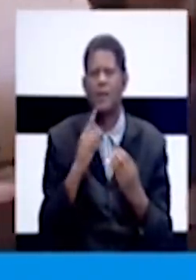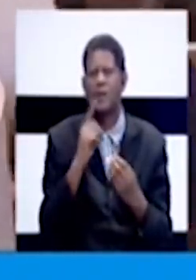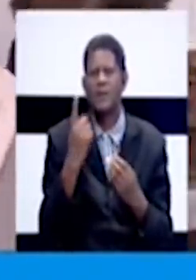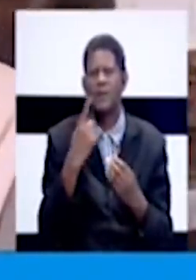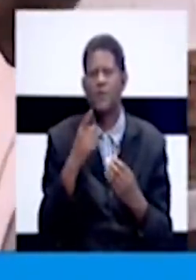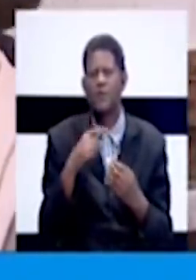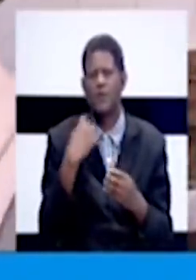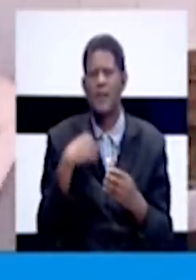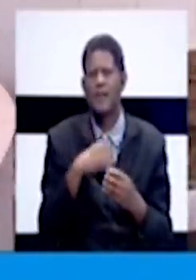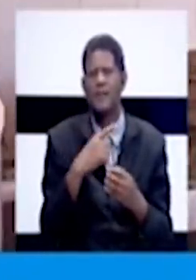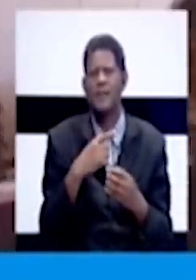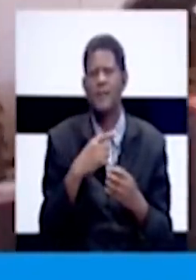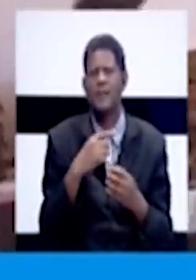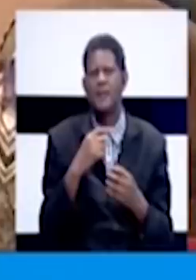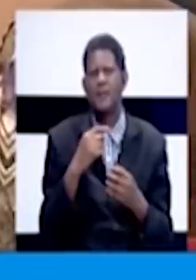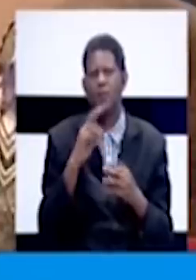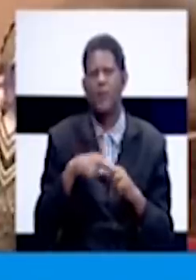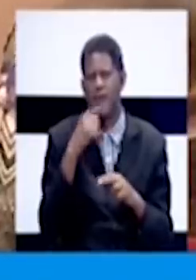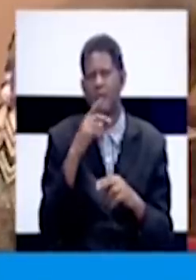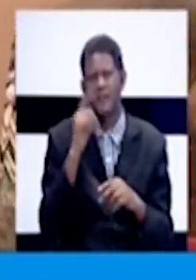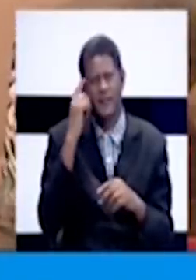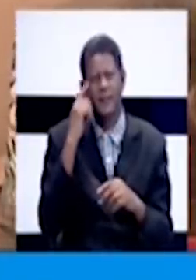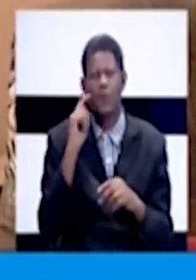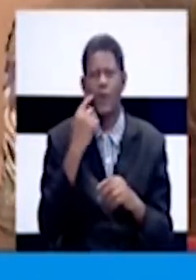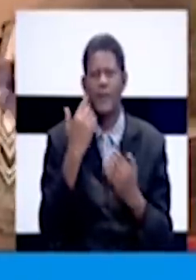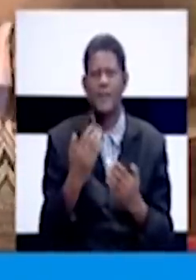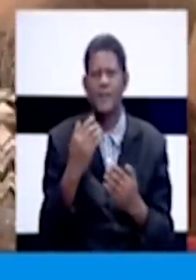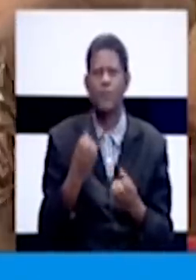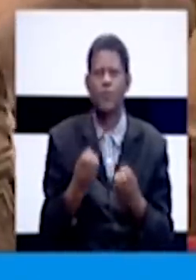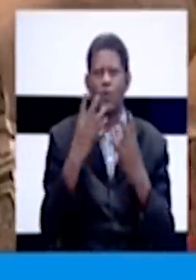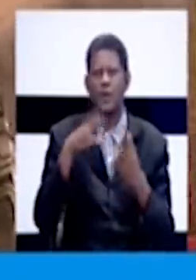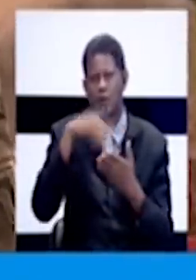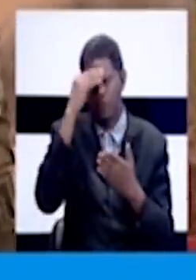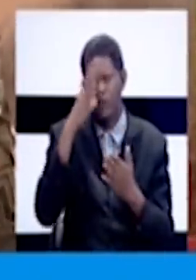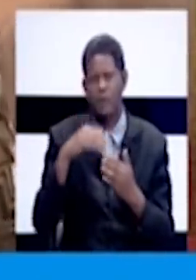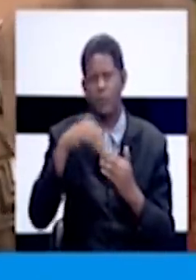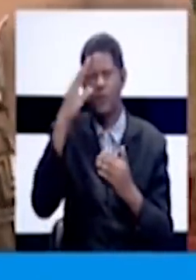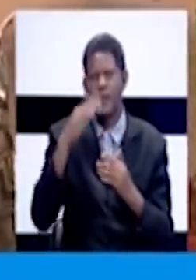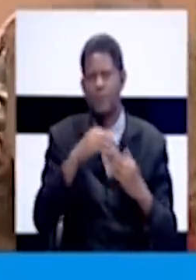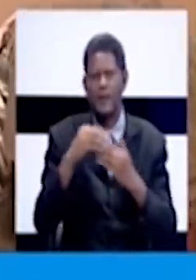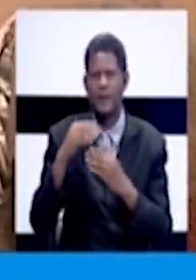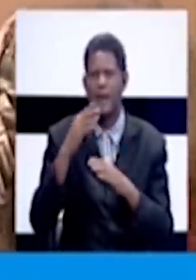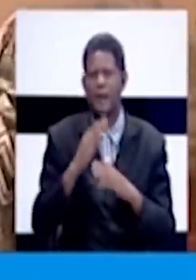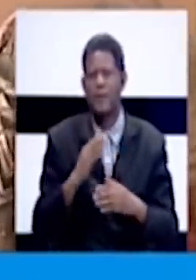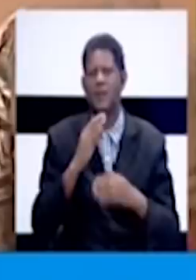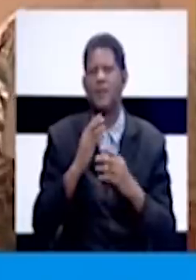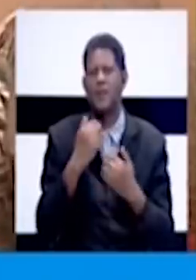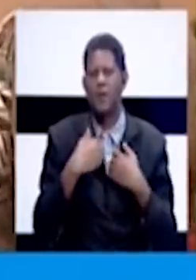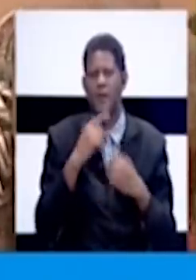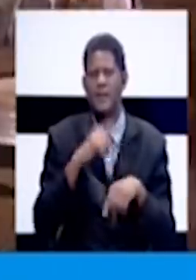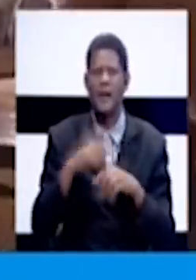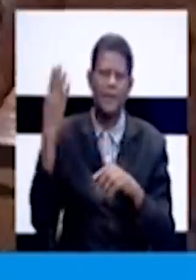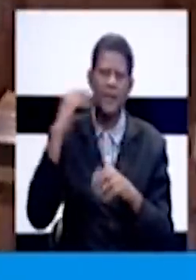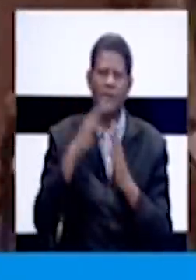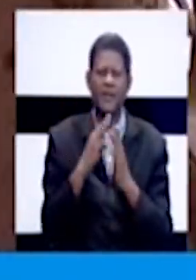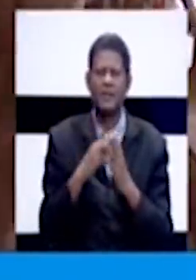ሃምገርና ከፍ የንብል ንሕና የንልገሚ እውን ትግራይ ኣሸንኳይዶ ሕዚ ብዙሓት ምሁራትን ብሉፃት መራሕትን ኣብ ዘፍረየትሉ ግዜ ኣብ ዝሓለፉ ስርዓታት